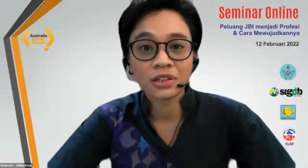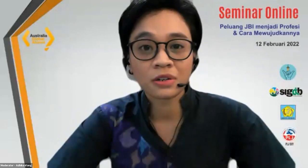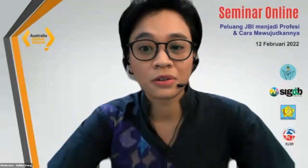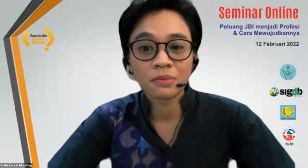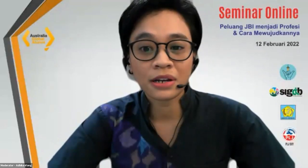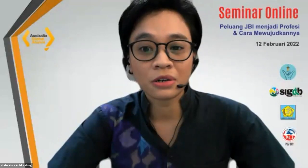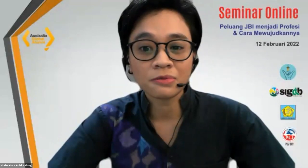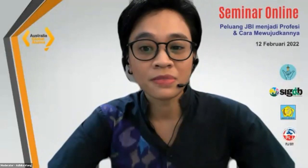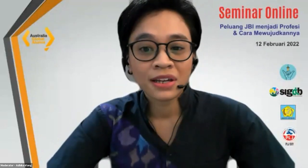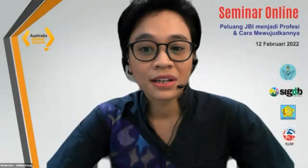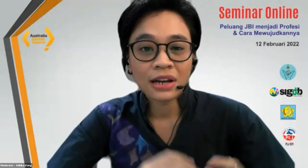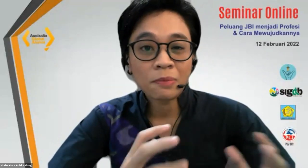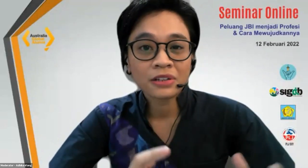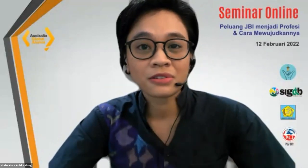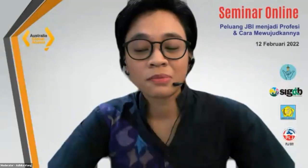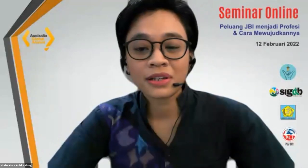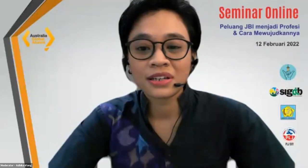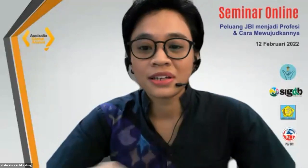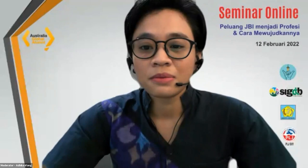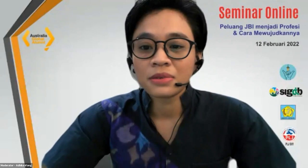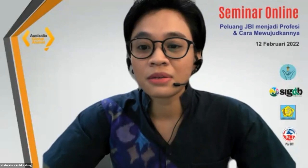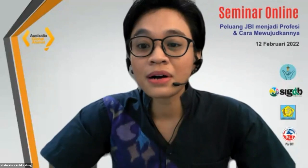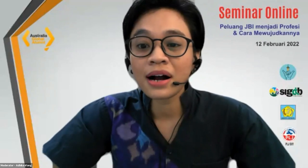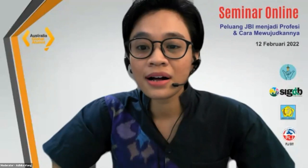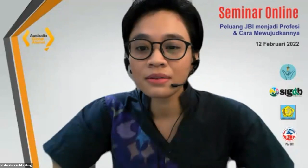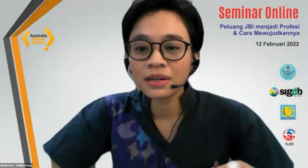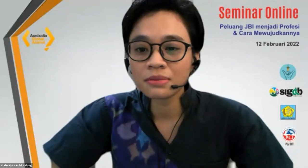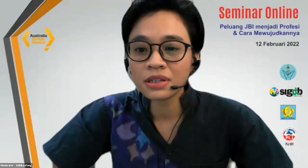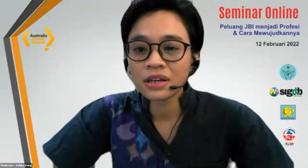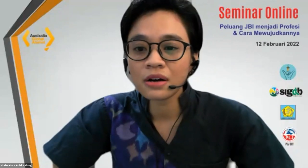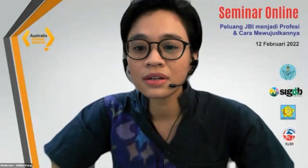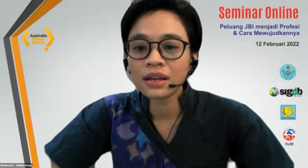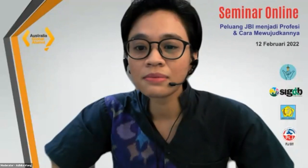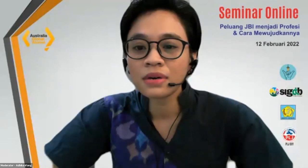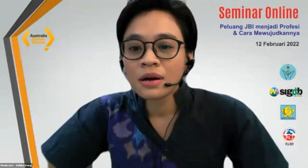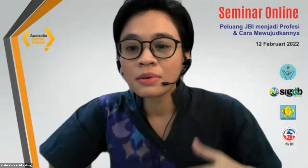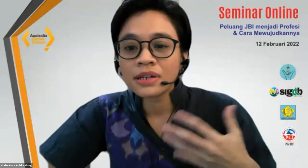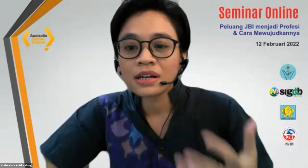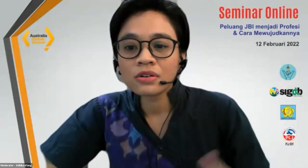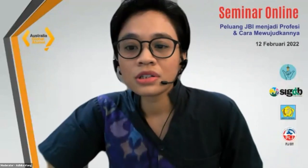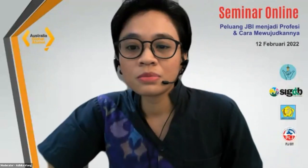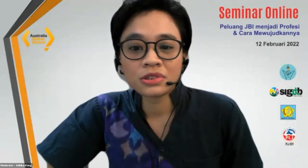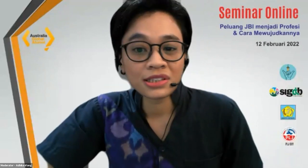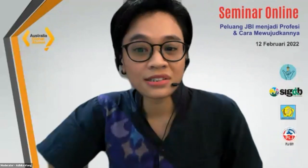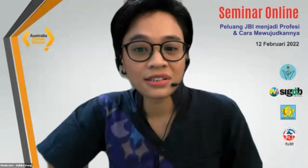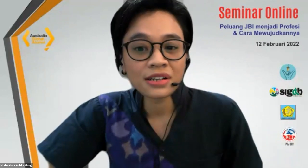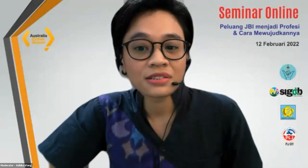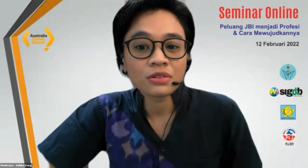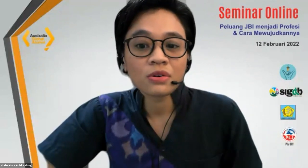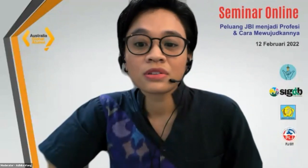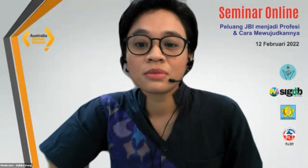Edi Institut Teknologi Bandung dan apa yang sudah dipelajarinya ini menjadi bekal bagi beliau dalam memberikan kontribusi